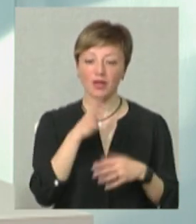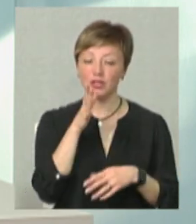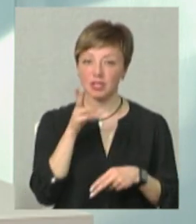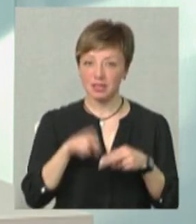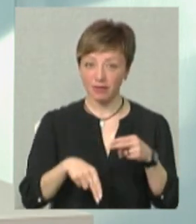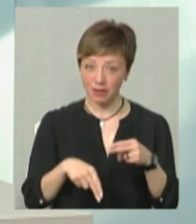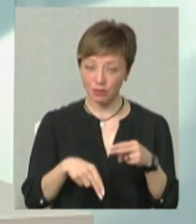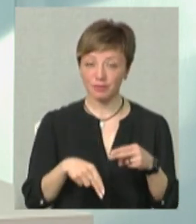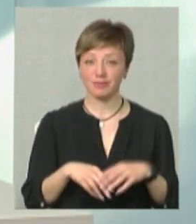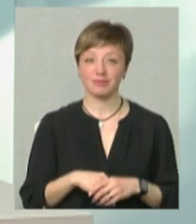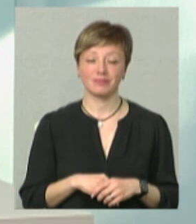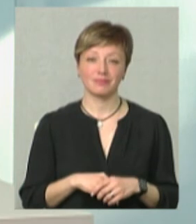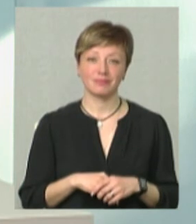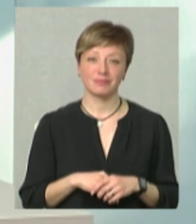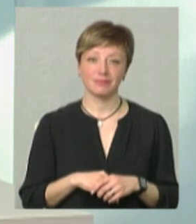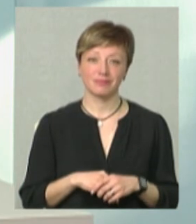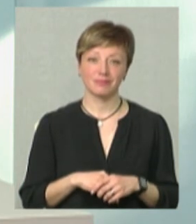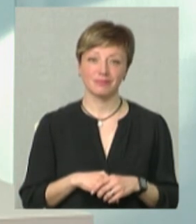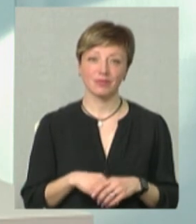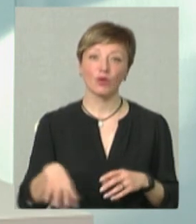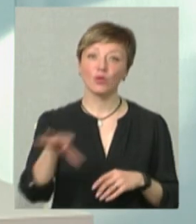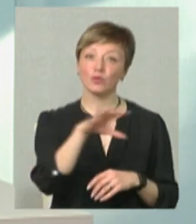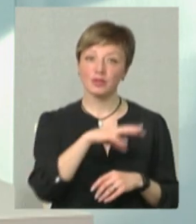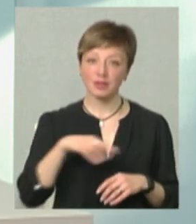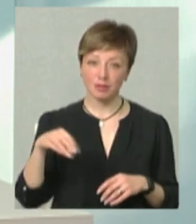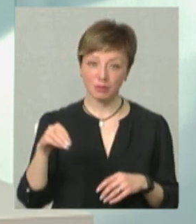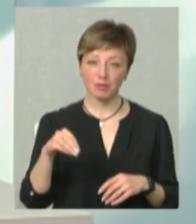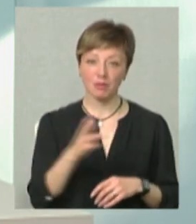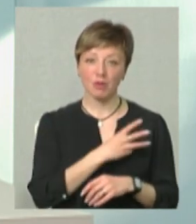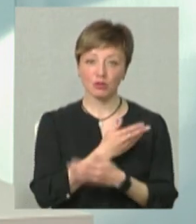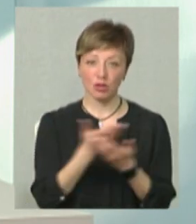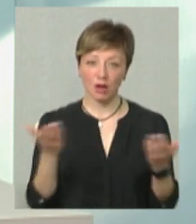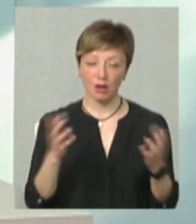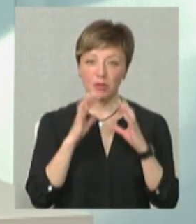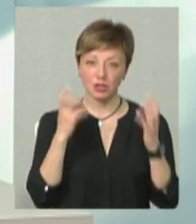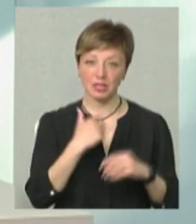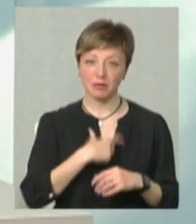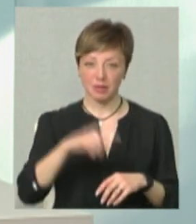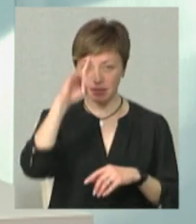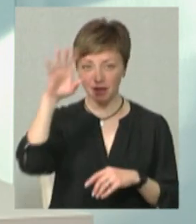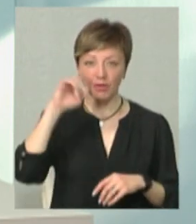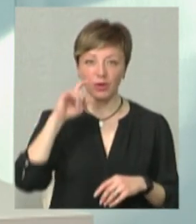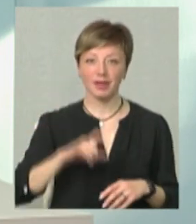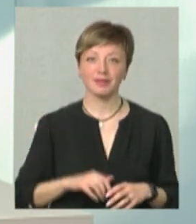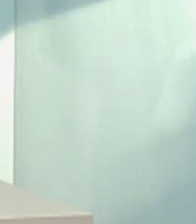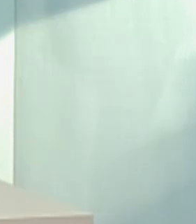етері завершується. Усім бажаю, бережіть себе і слава Україні!